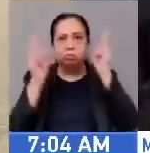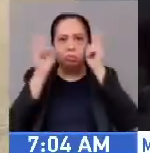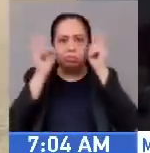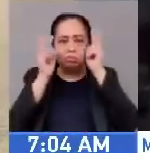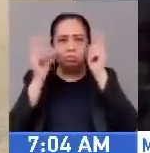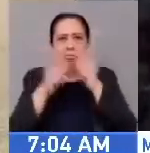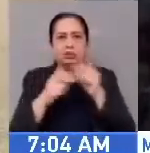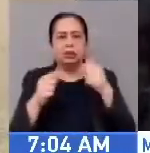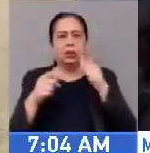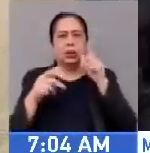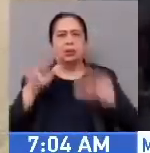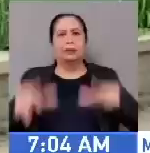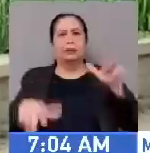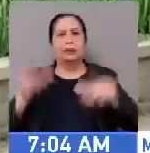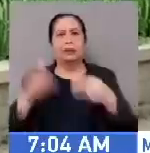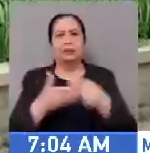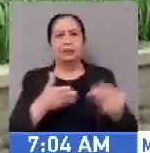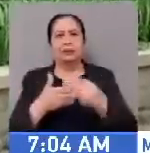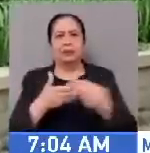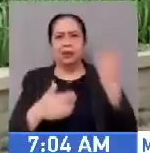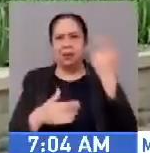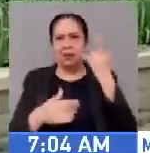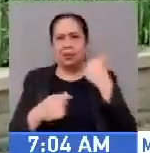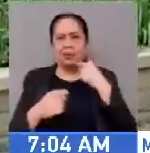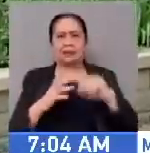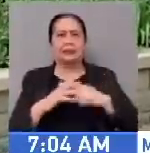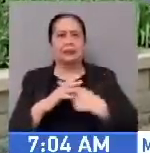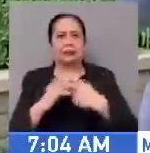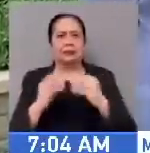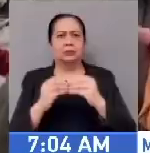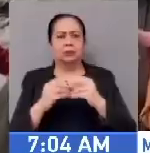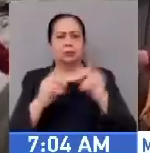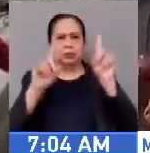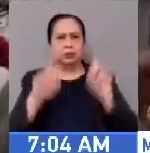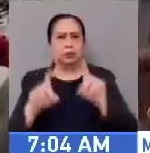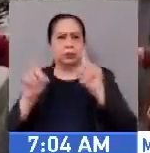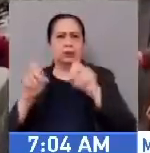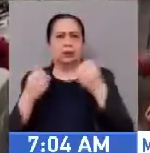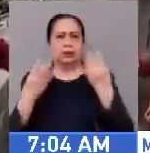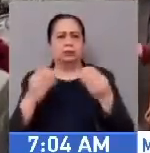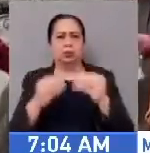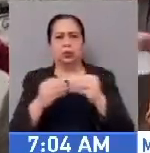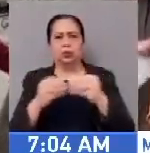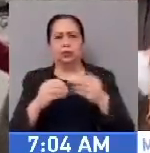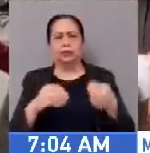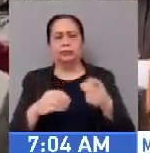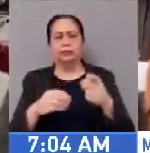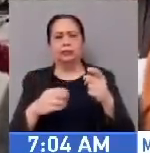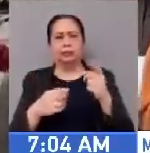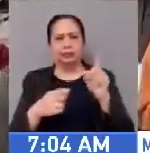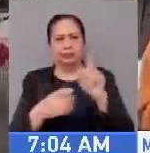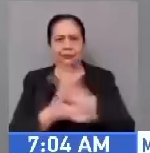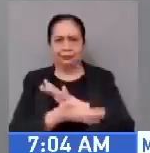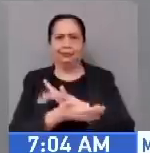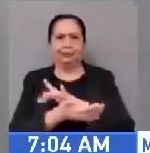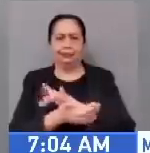yung mga residente kasunod ng pagsisimula ng mass testing dahil sa dumarami na namang kaso ng COVID-19. Nangangamba ang mga residente